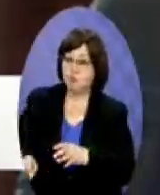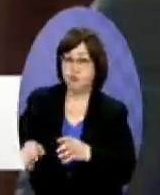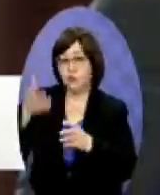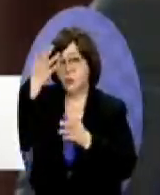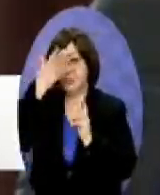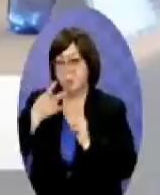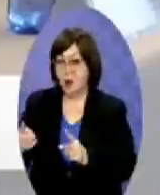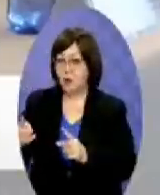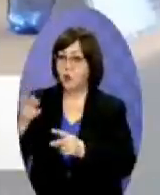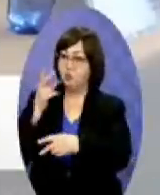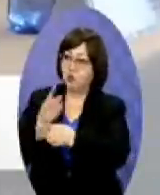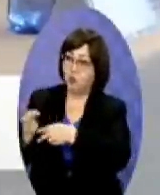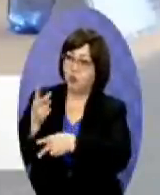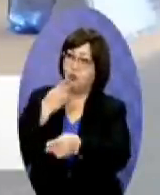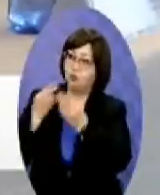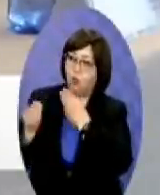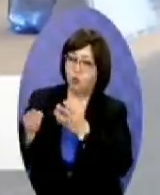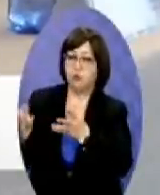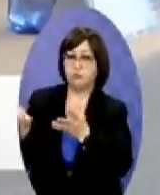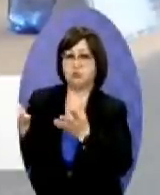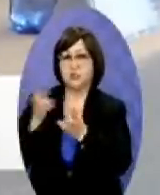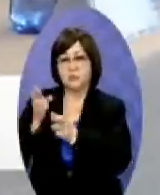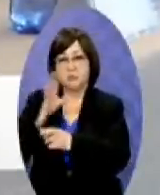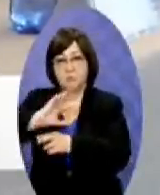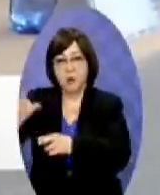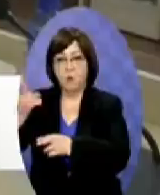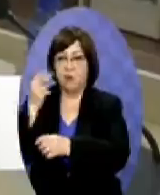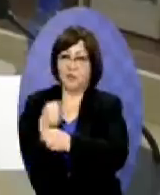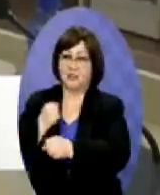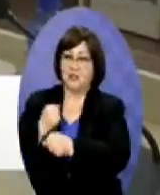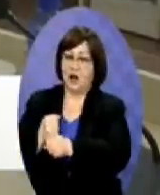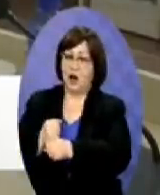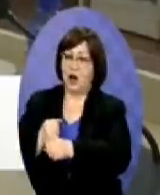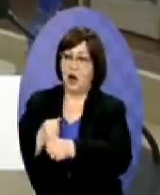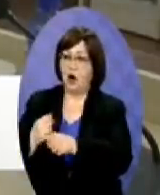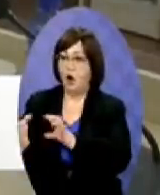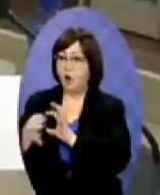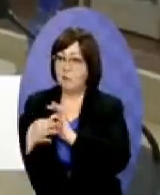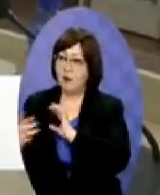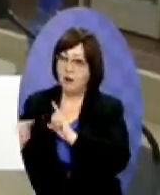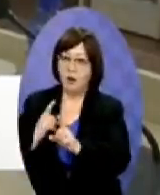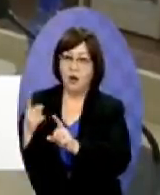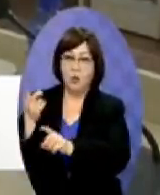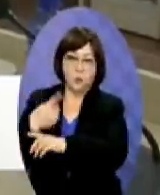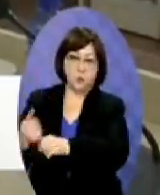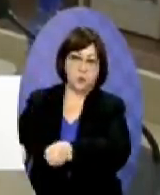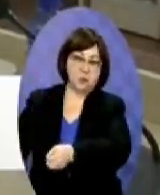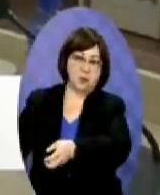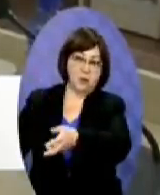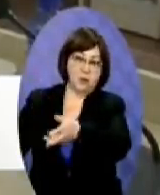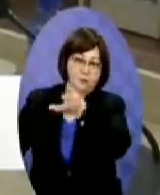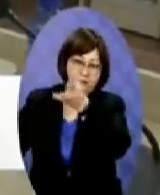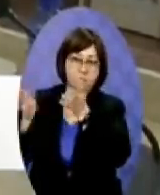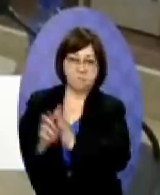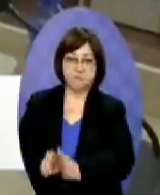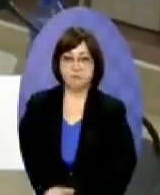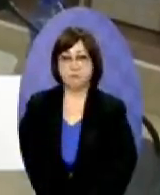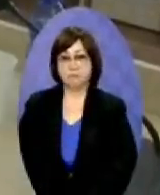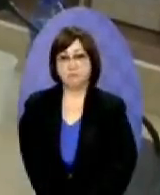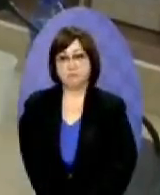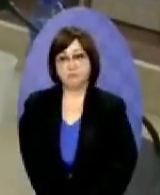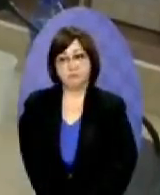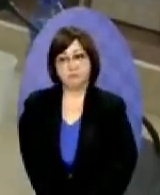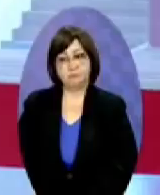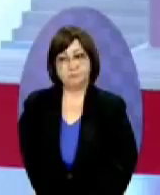хууль сахиулах байгууллага, бизнесийн байгууллагуудын үйл ажиллагаанд ч тодорхой үр дүн ахиц авчирна гэж төсөл хэрэгжүүлэгчид үзэж байна.